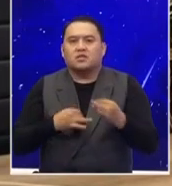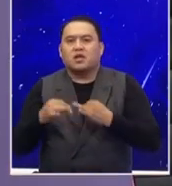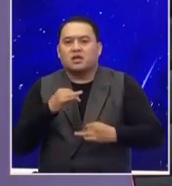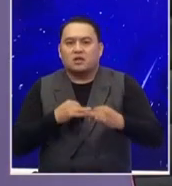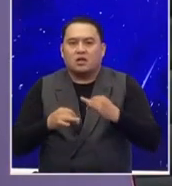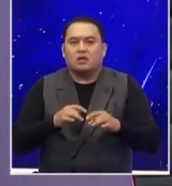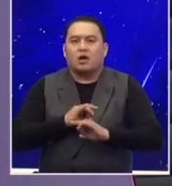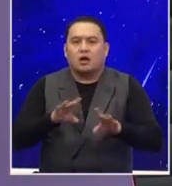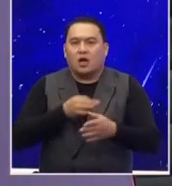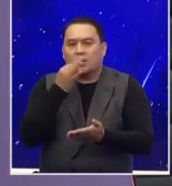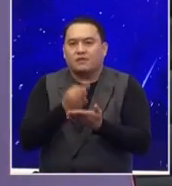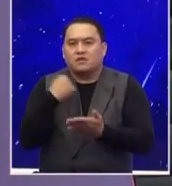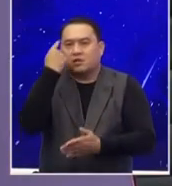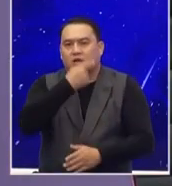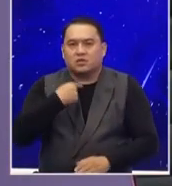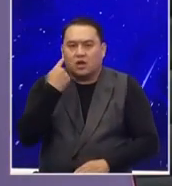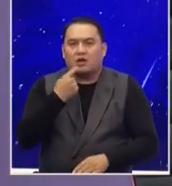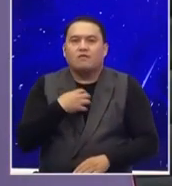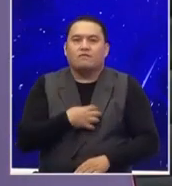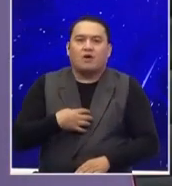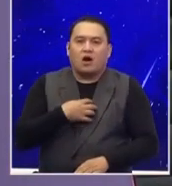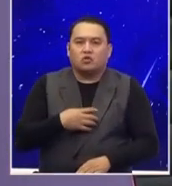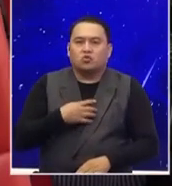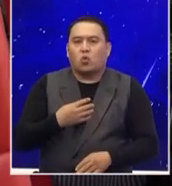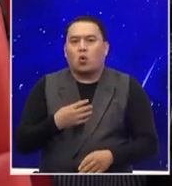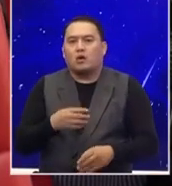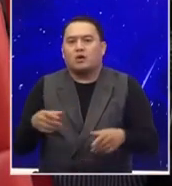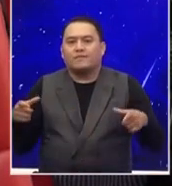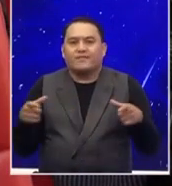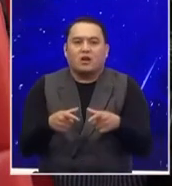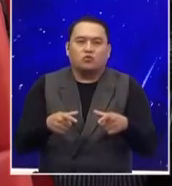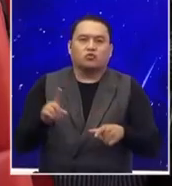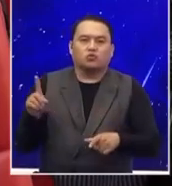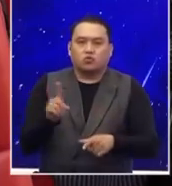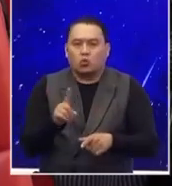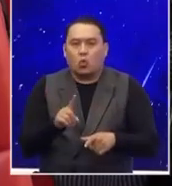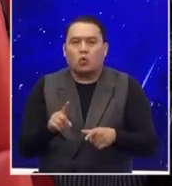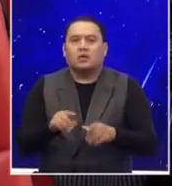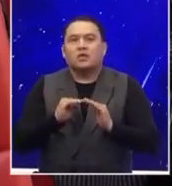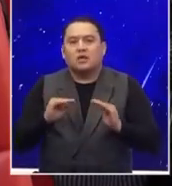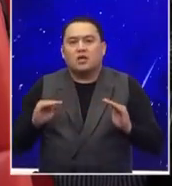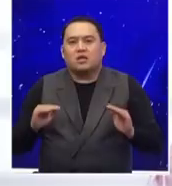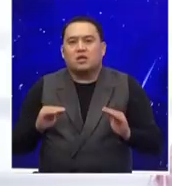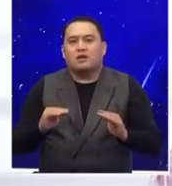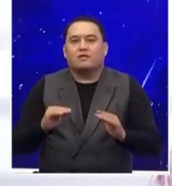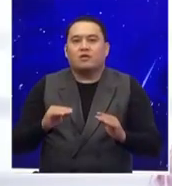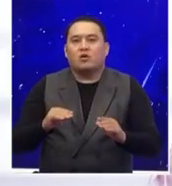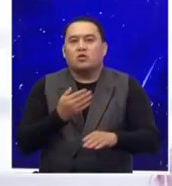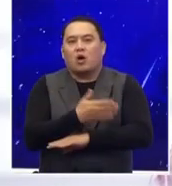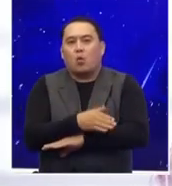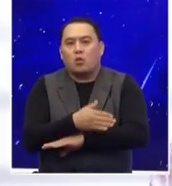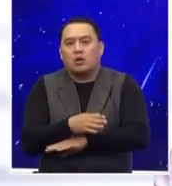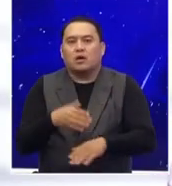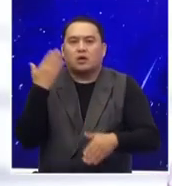бесед, отмечают ответственные лица. Немаловажную роль сыграла и пандемия коронавируса, так как дети в основном не выходили на улицы,